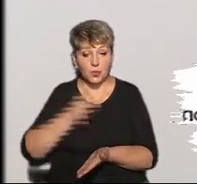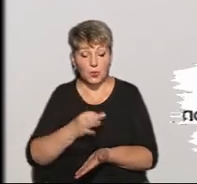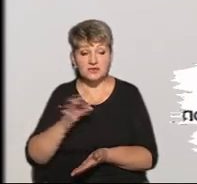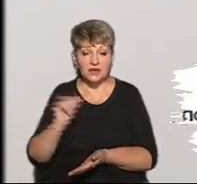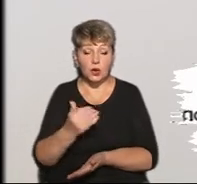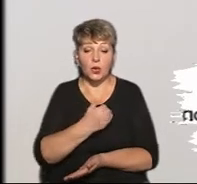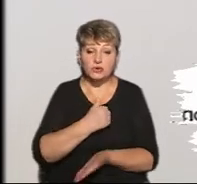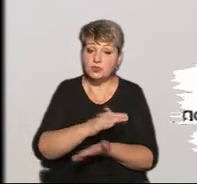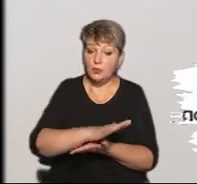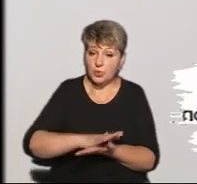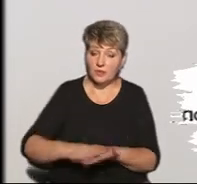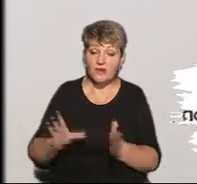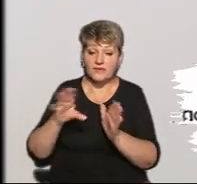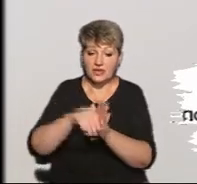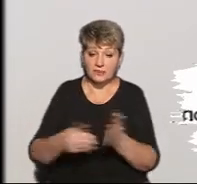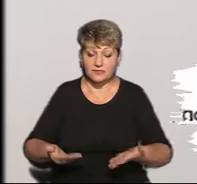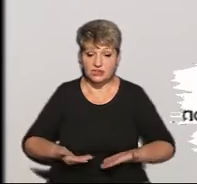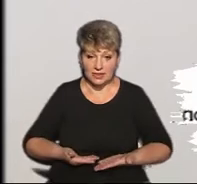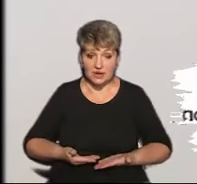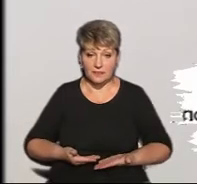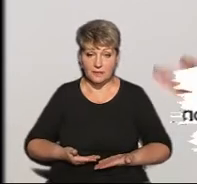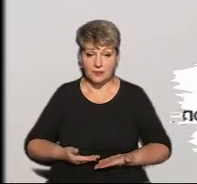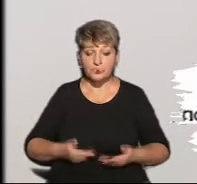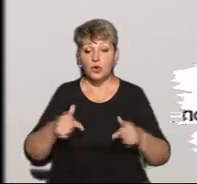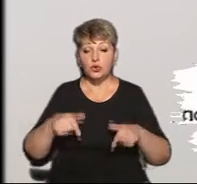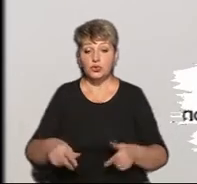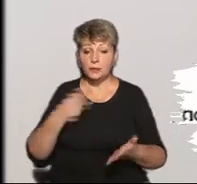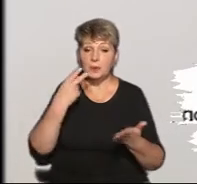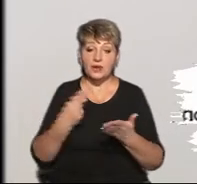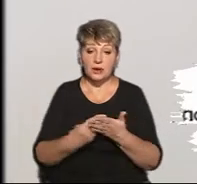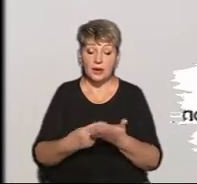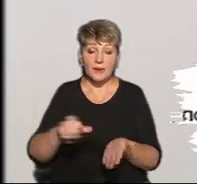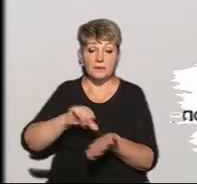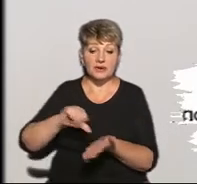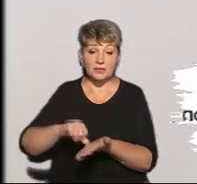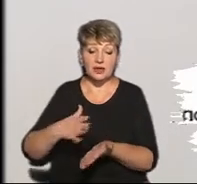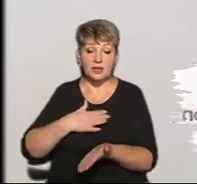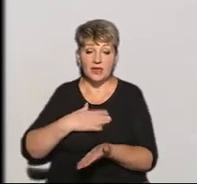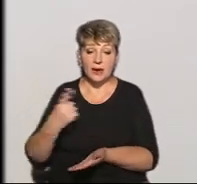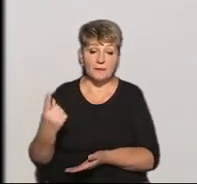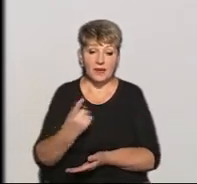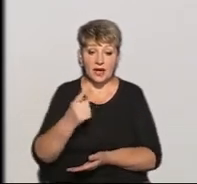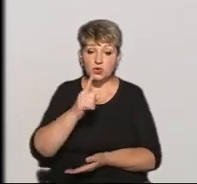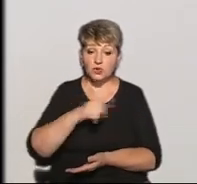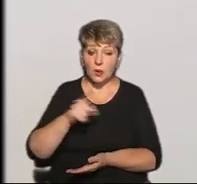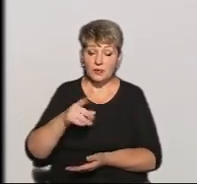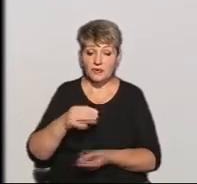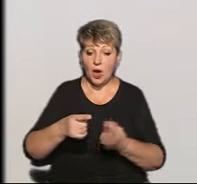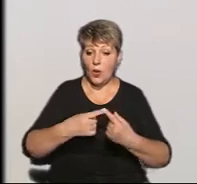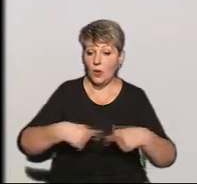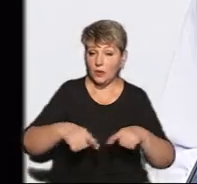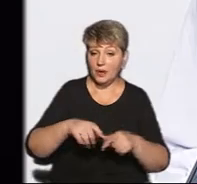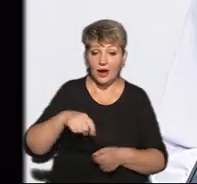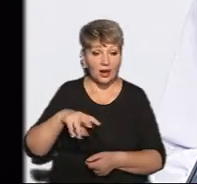і хочемо продовжувати її втілювати в життя. Тут презентували представників наших перші номери на округах,